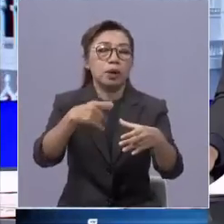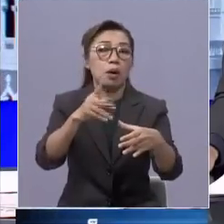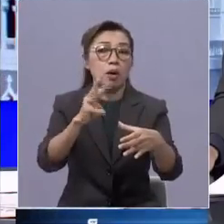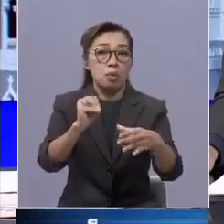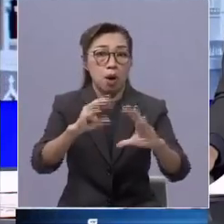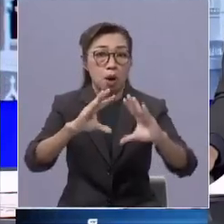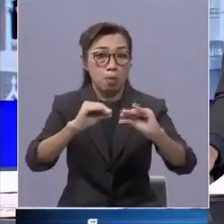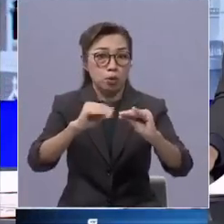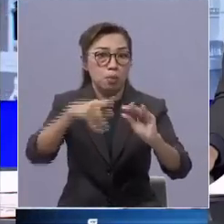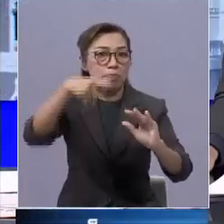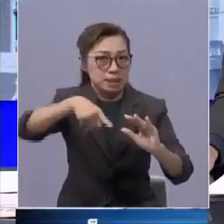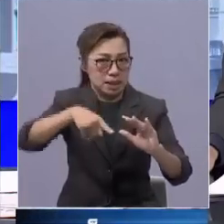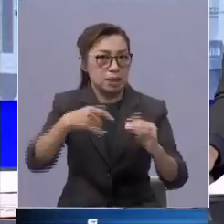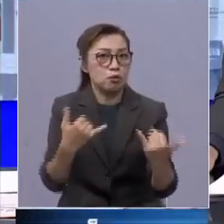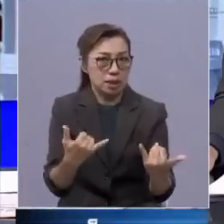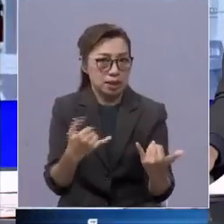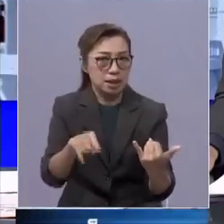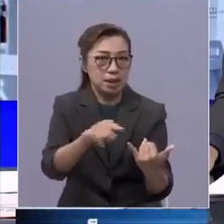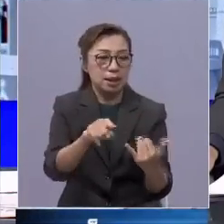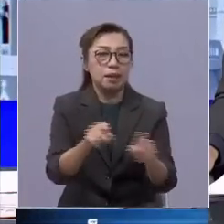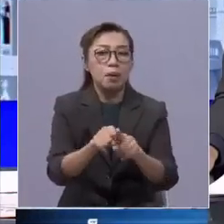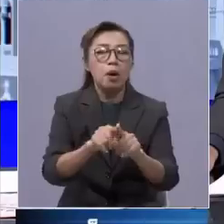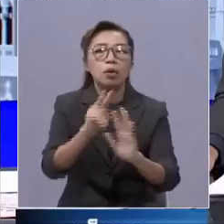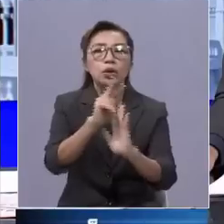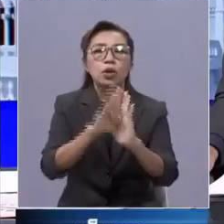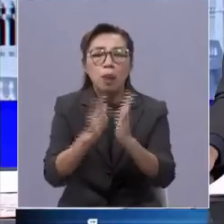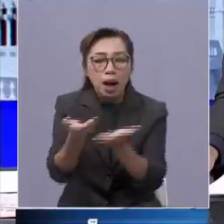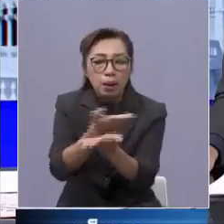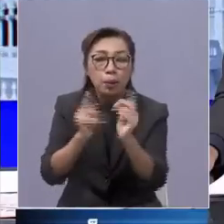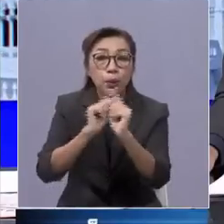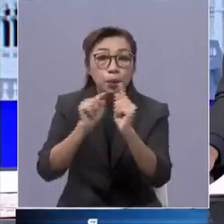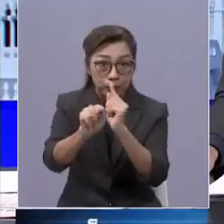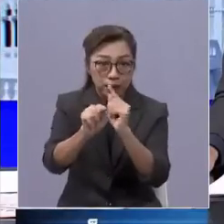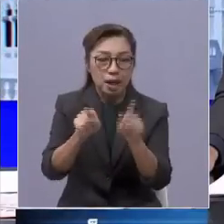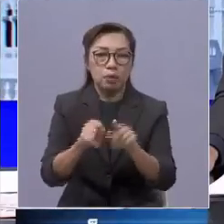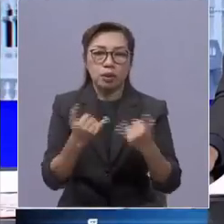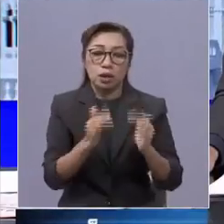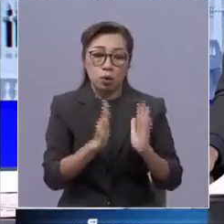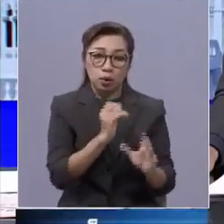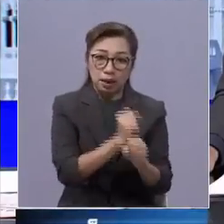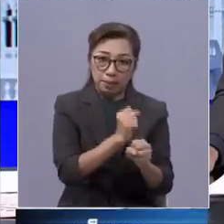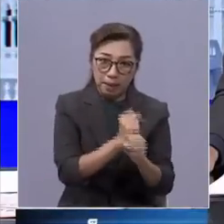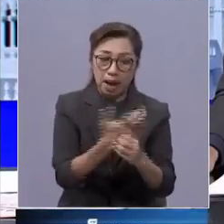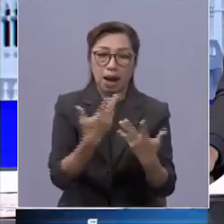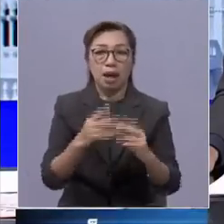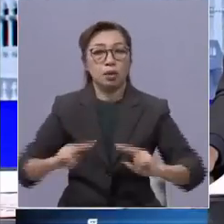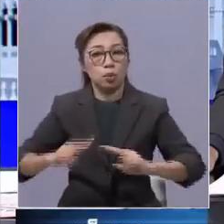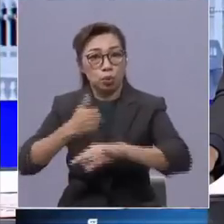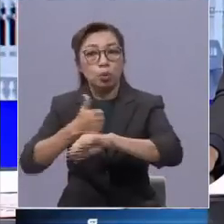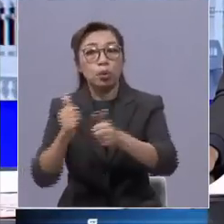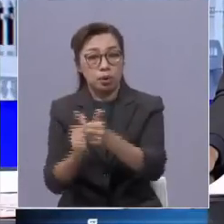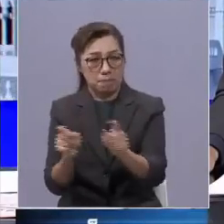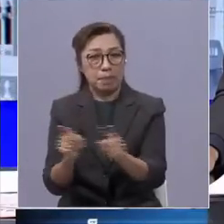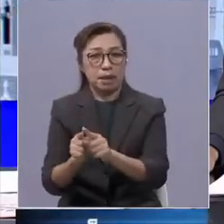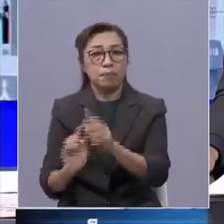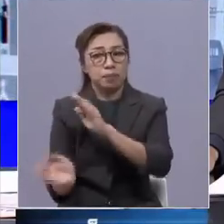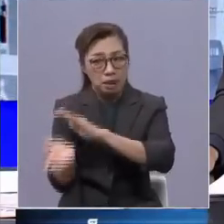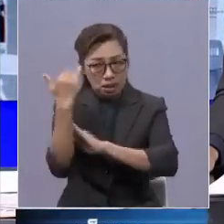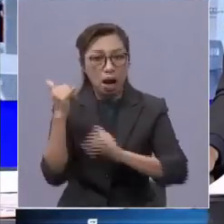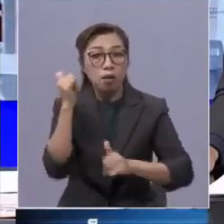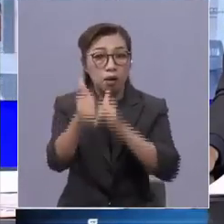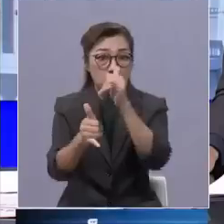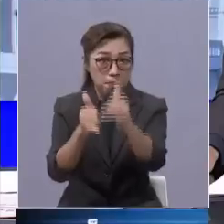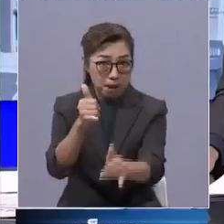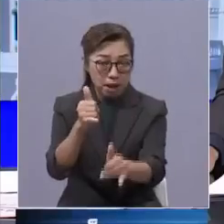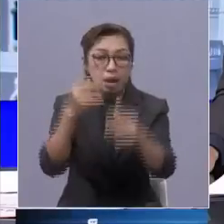ยเรื่องของนโยบายกันทั้งข้าราชการของทำเนียบเองทั้งตัวของคณะรัฐมนตรีเองเดินทางไปตั้งแต่เช้านะครับเช่นเดียวกับท่านนายกก็